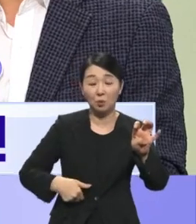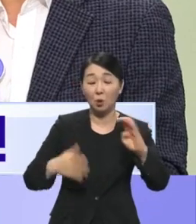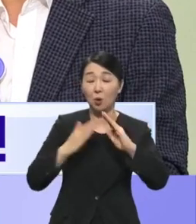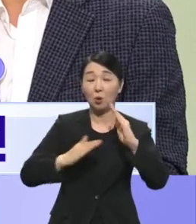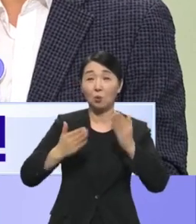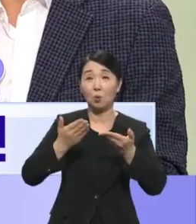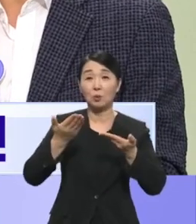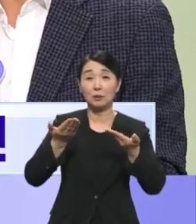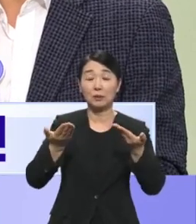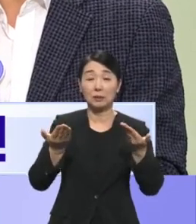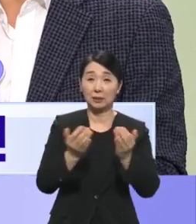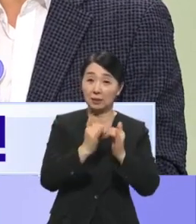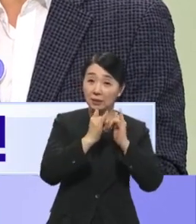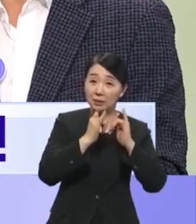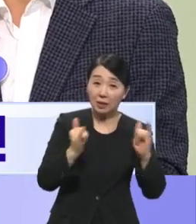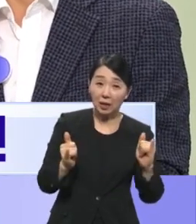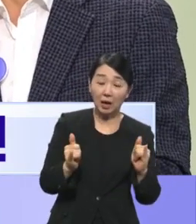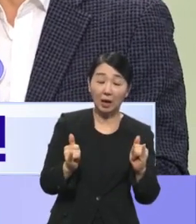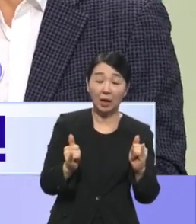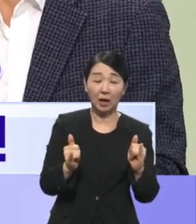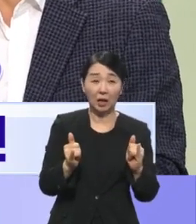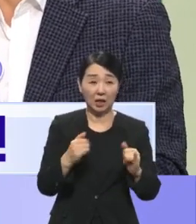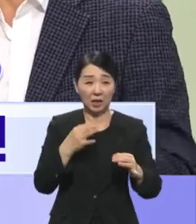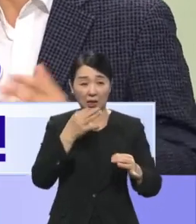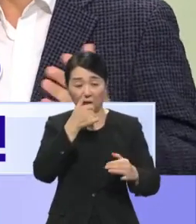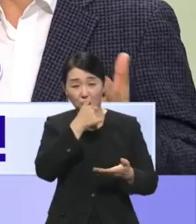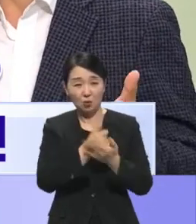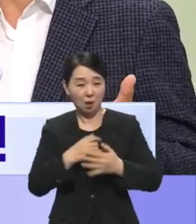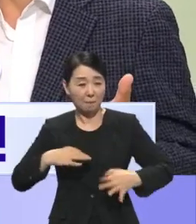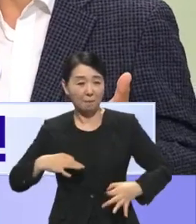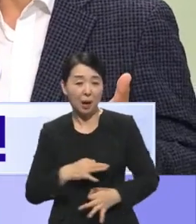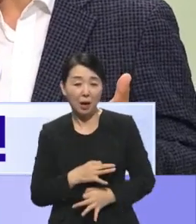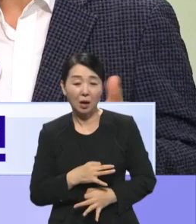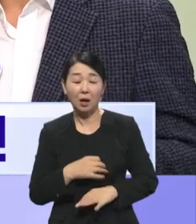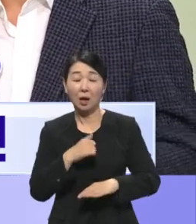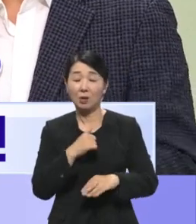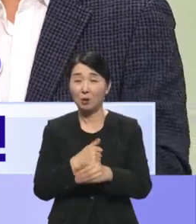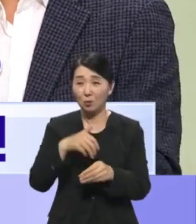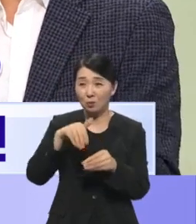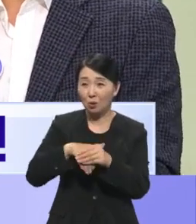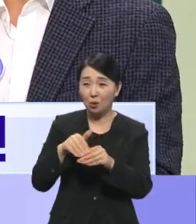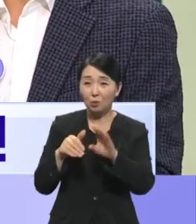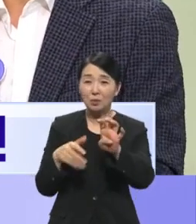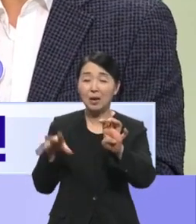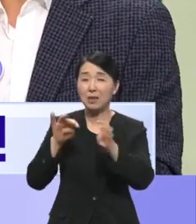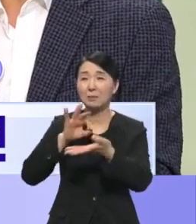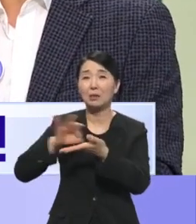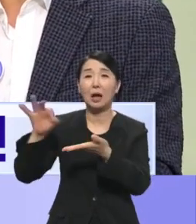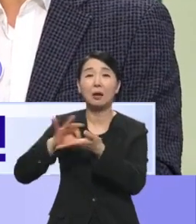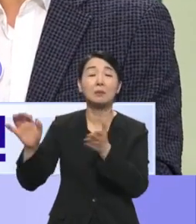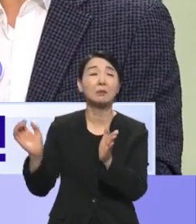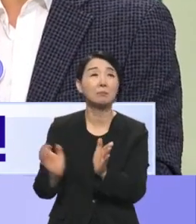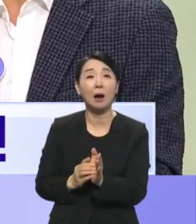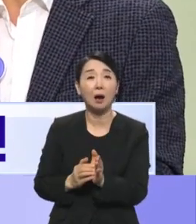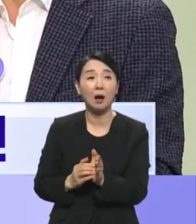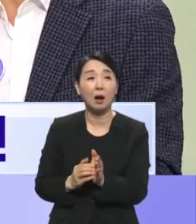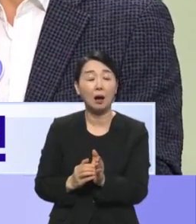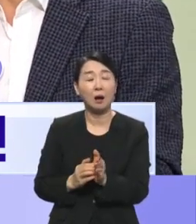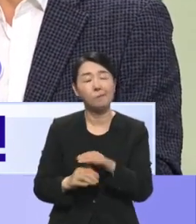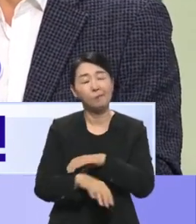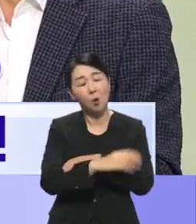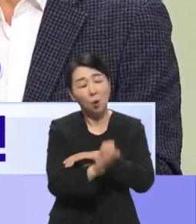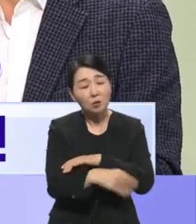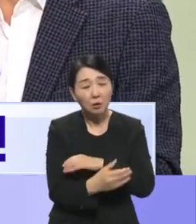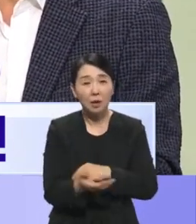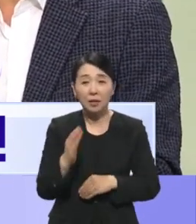저질러서 심지어 세금을 40억씩이나 낭비하면서 지금 선거가 벌어지는데 윤석열 대통령이 입만 여시면 카르텔